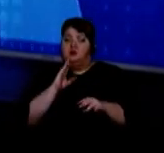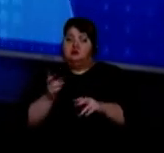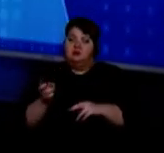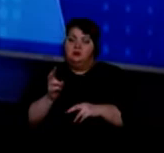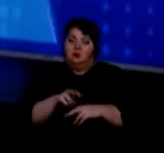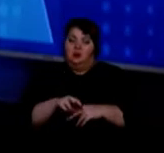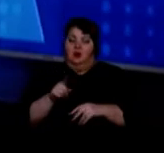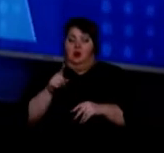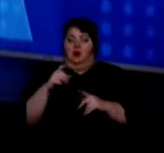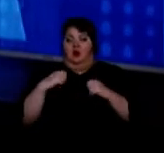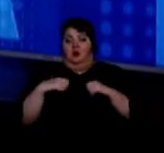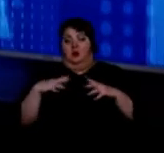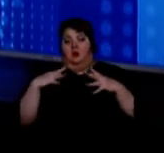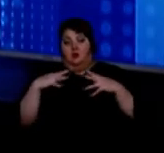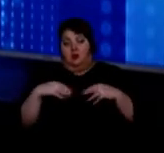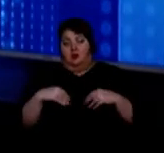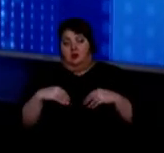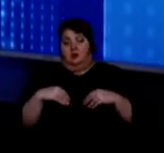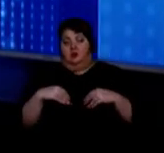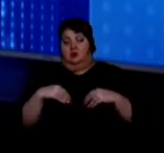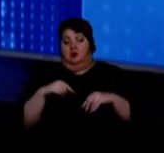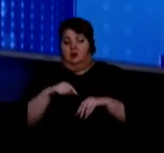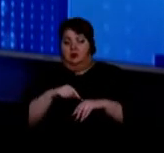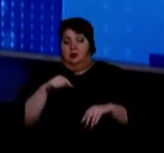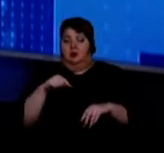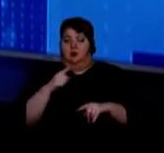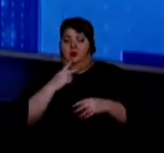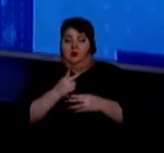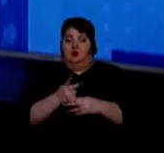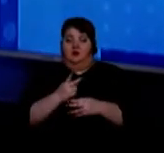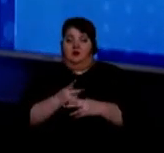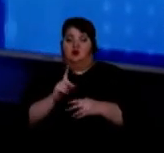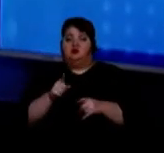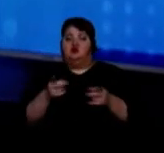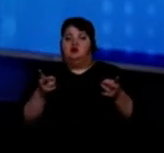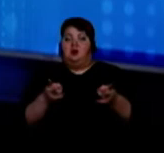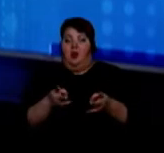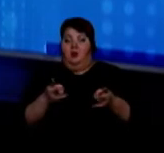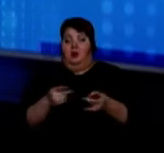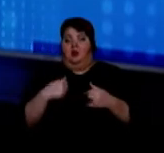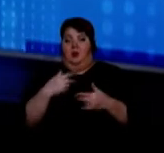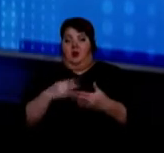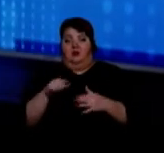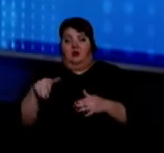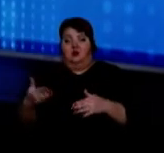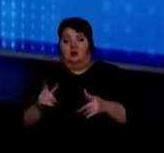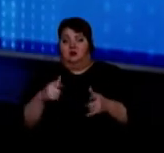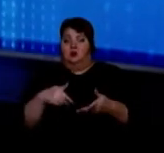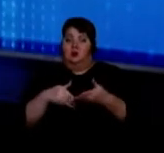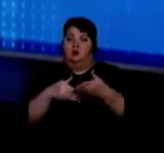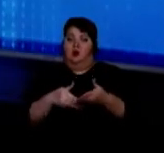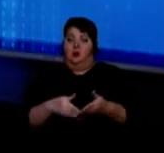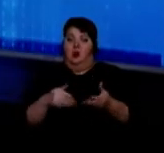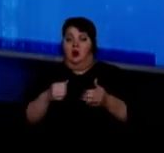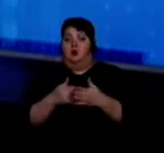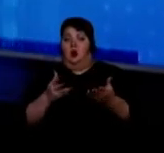могла опанувати себе, щоб могла прийти в себе, щоб подивилася, що необхідно і ми з своєї сторони, що зможемо допомогти, або